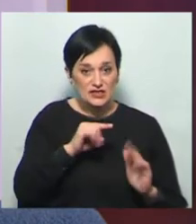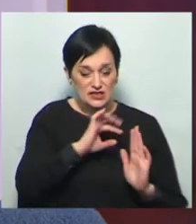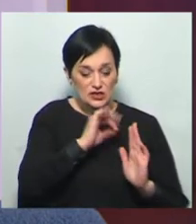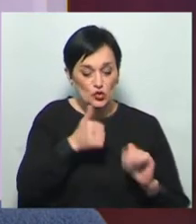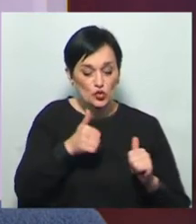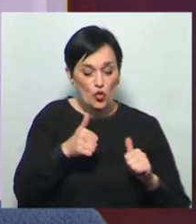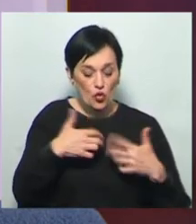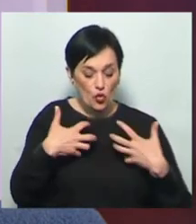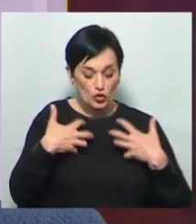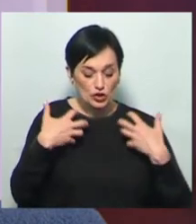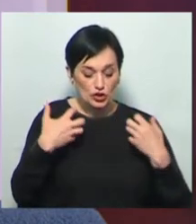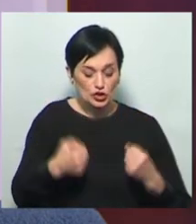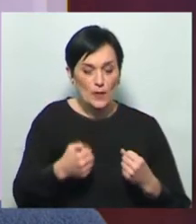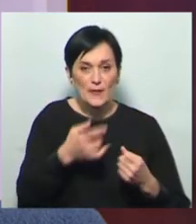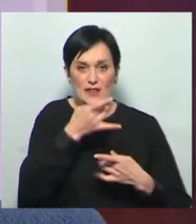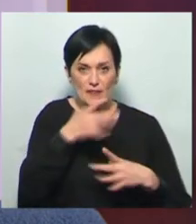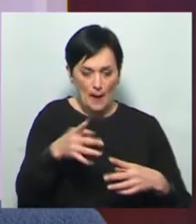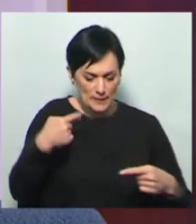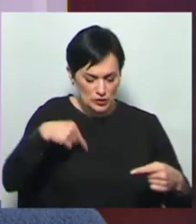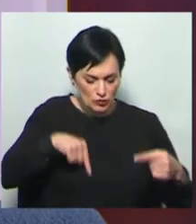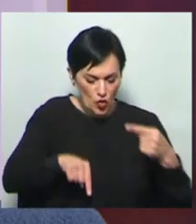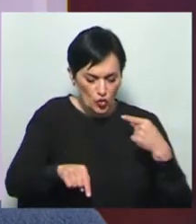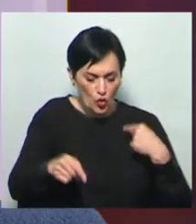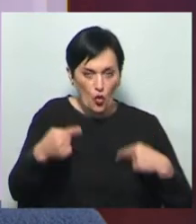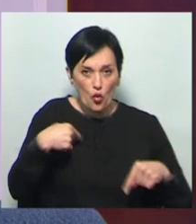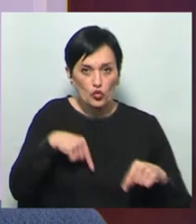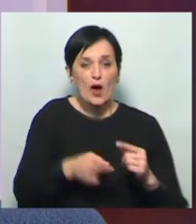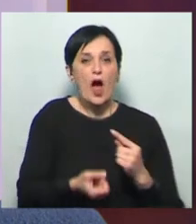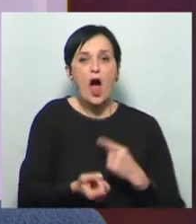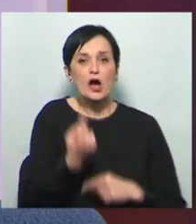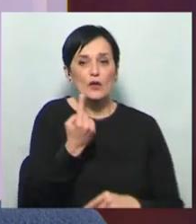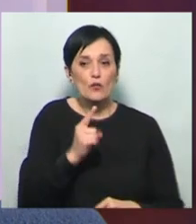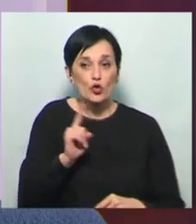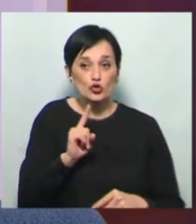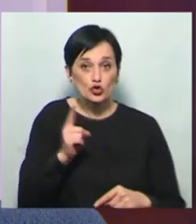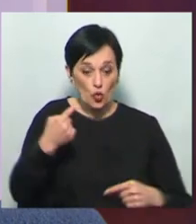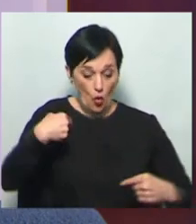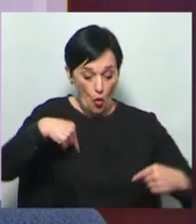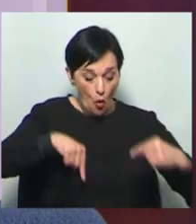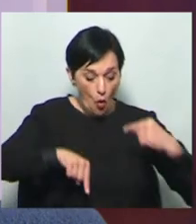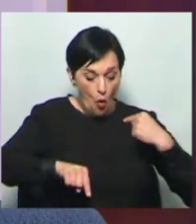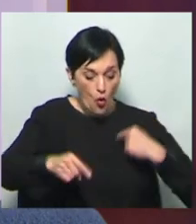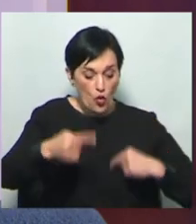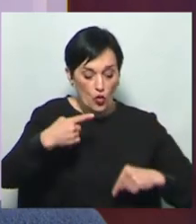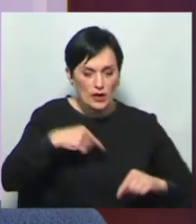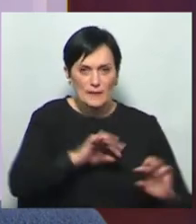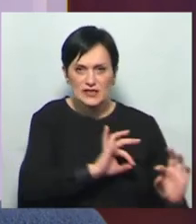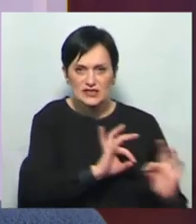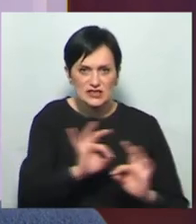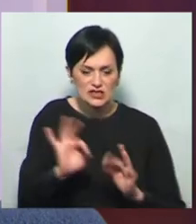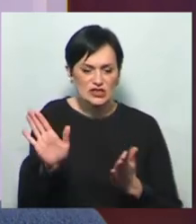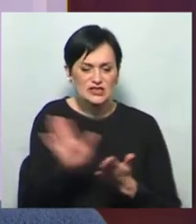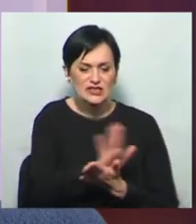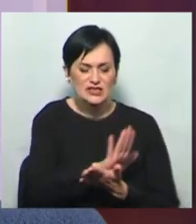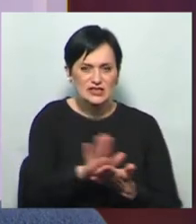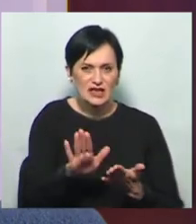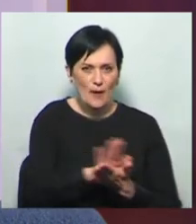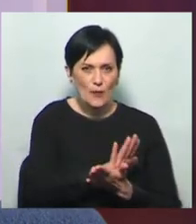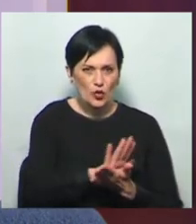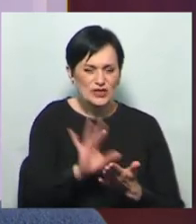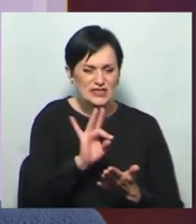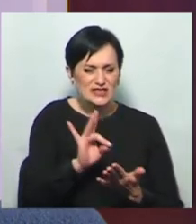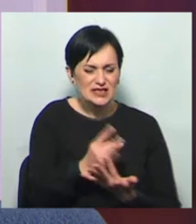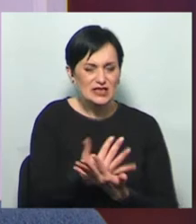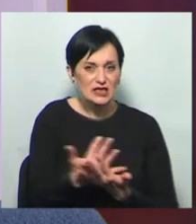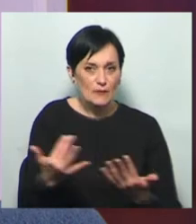როგორ გავლენას მოახდენს ნებისმიერ ორგანოზე და მათ შორის აღმოჩნდა, რომ ორგანიზმის სისტემატური გაწმენდა ქოლესტეროლისგან, ეს